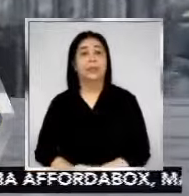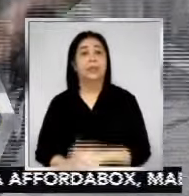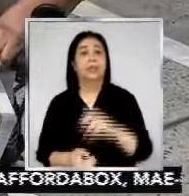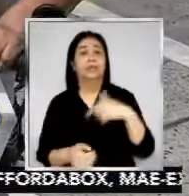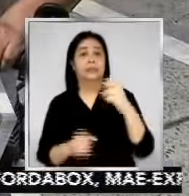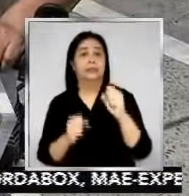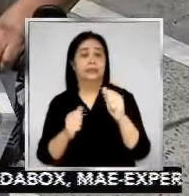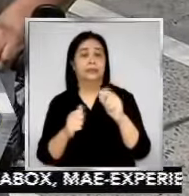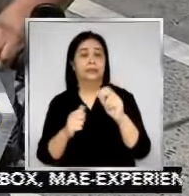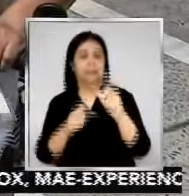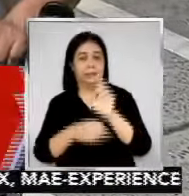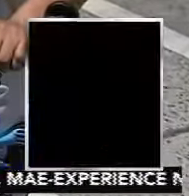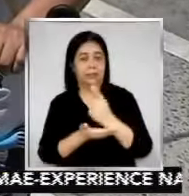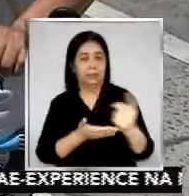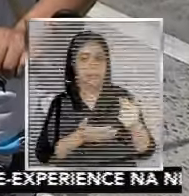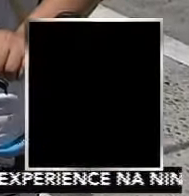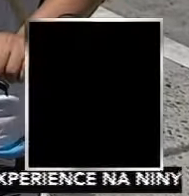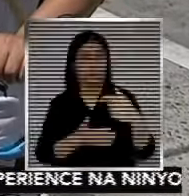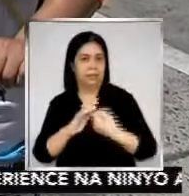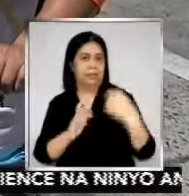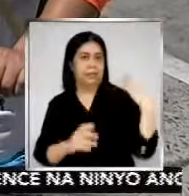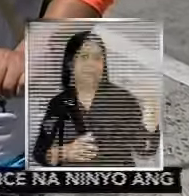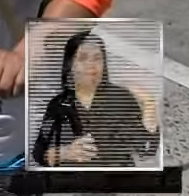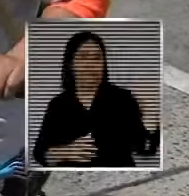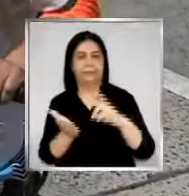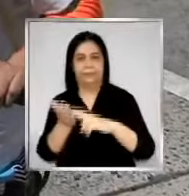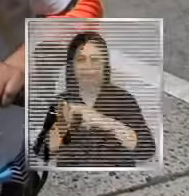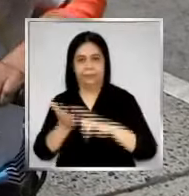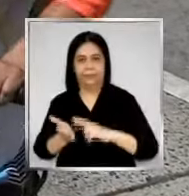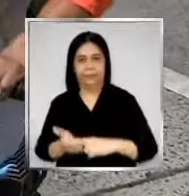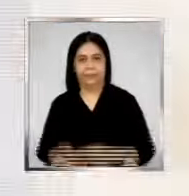registration. Von Aquino, Nakatutok, 24 Oras.